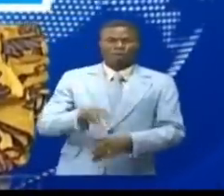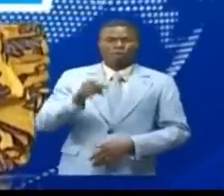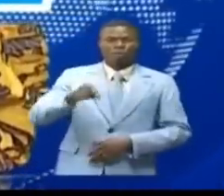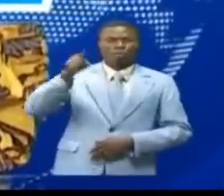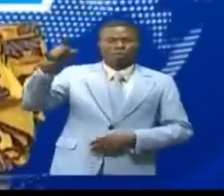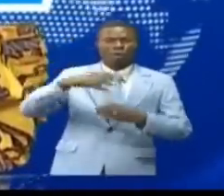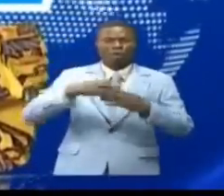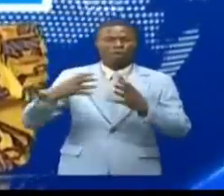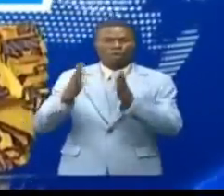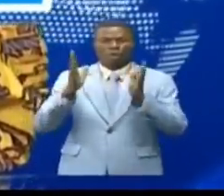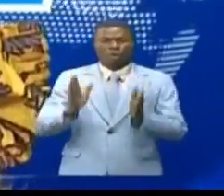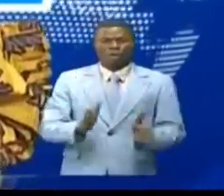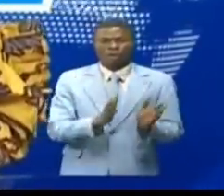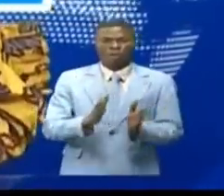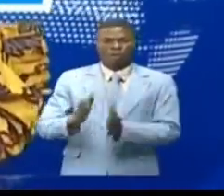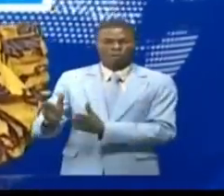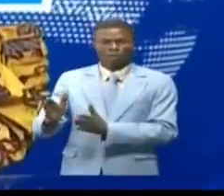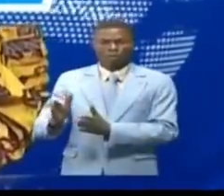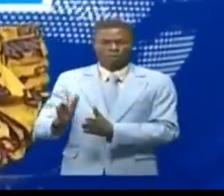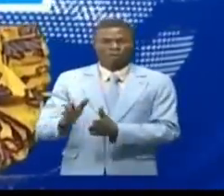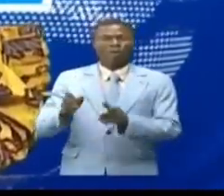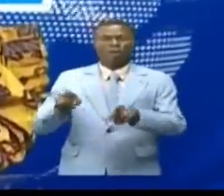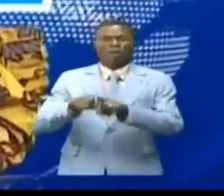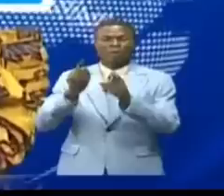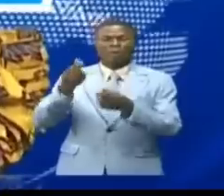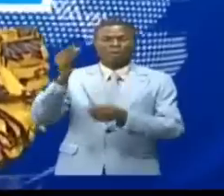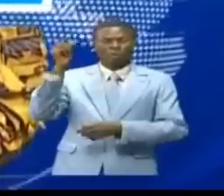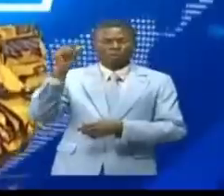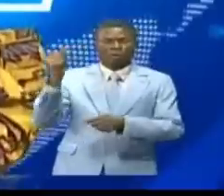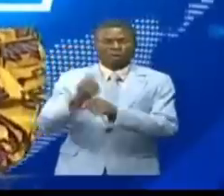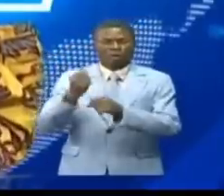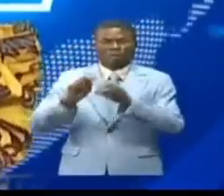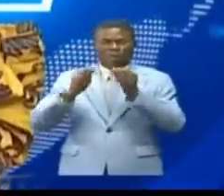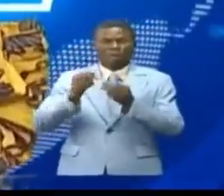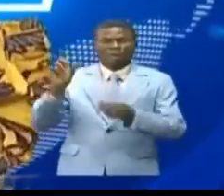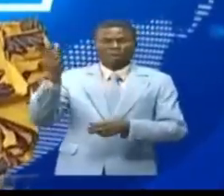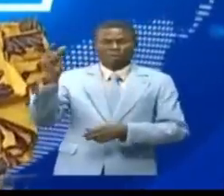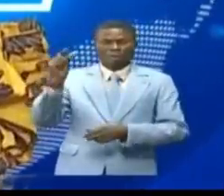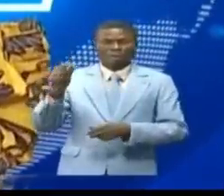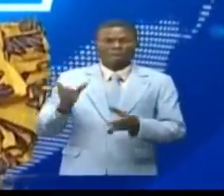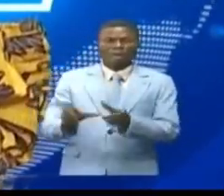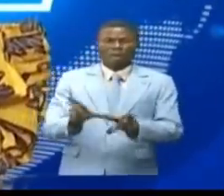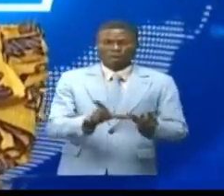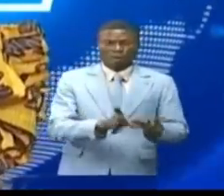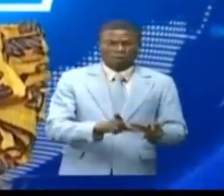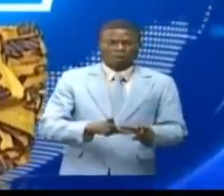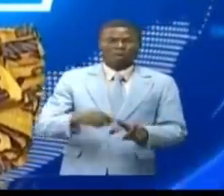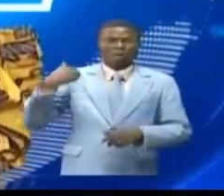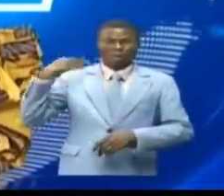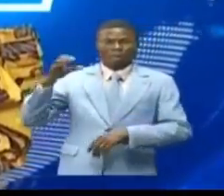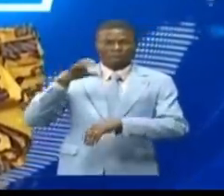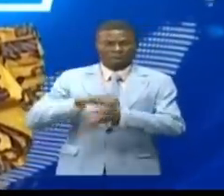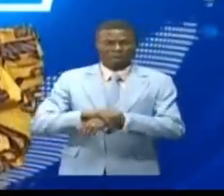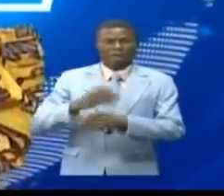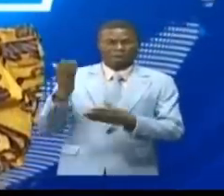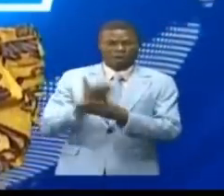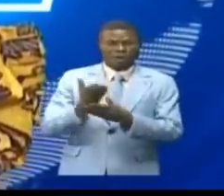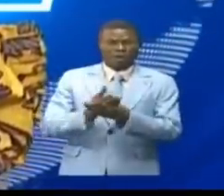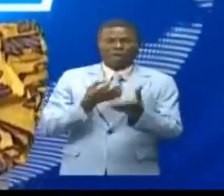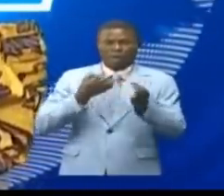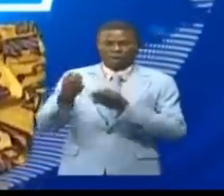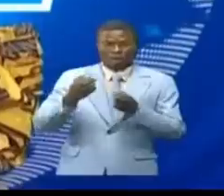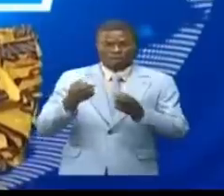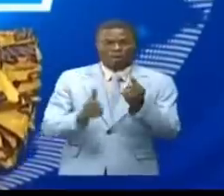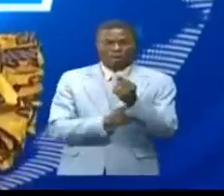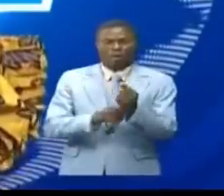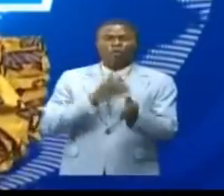dollars américains destinés à la redevance minière dans les Lualaba, la justice s'est saisie du dossier pour déterminer